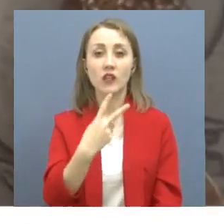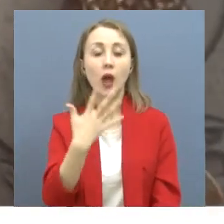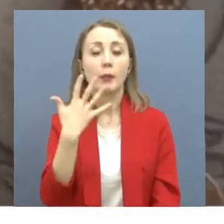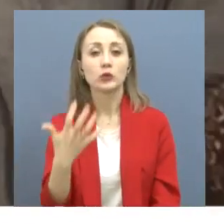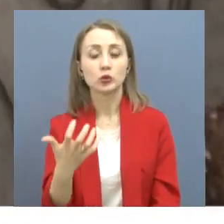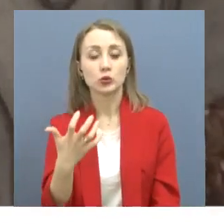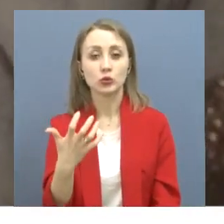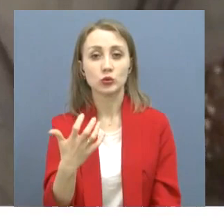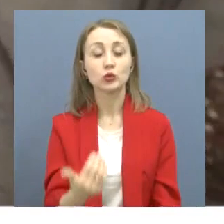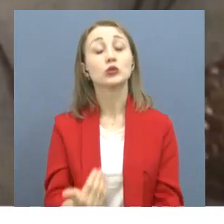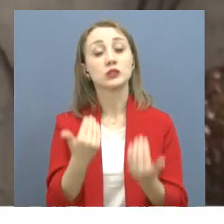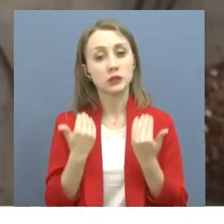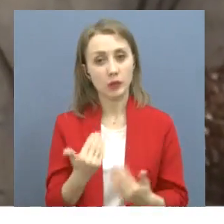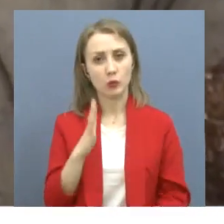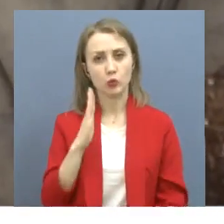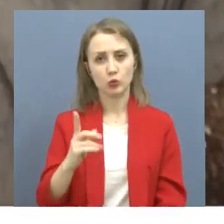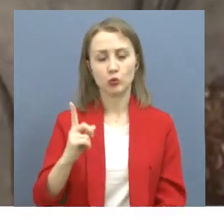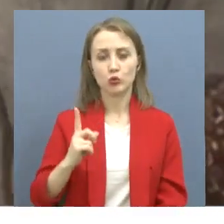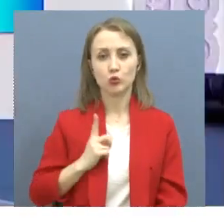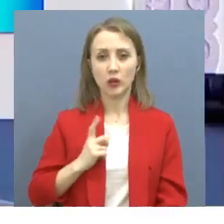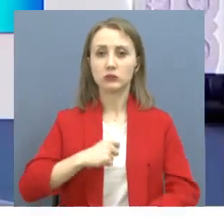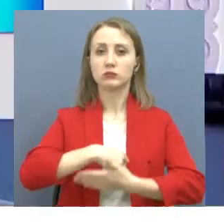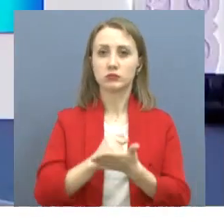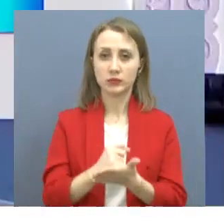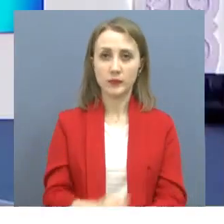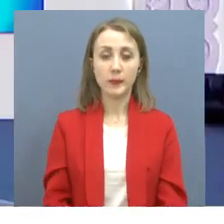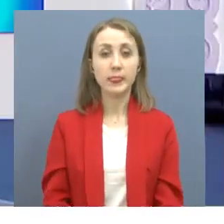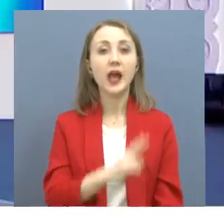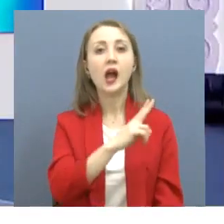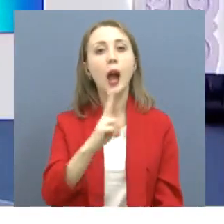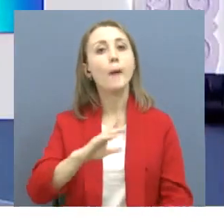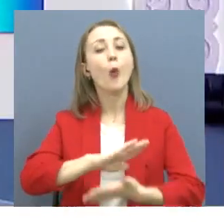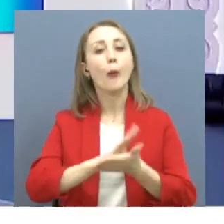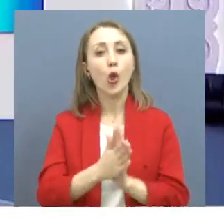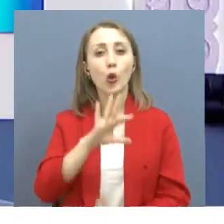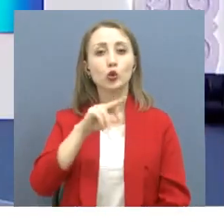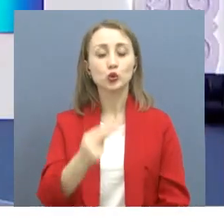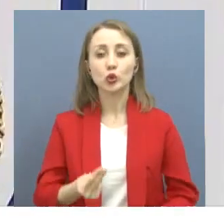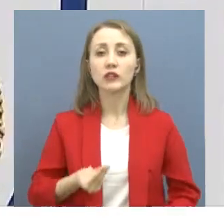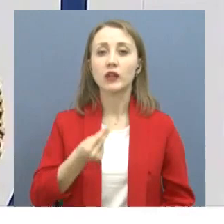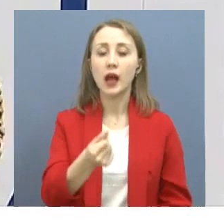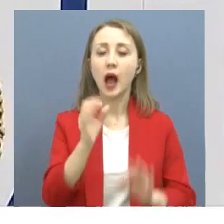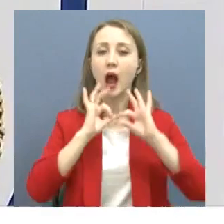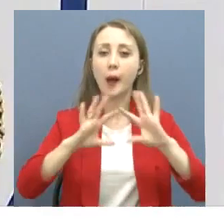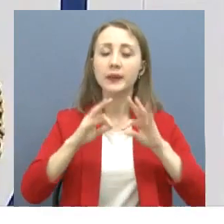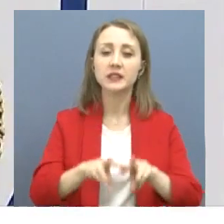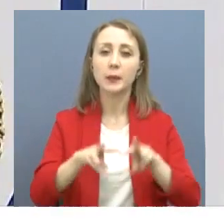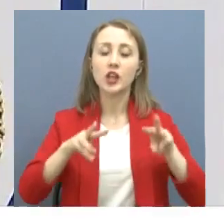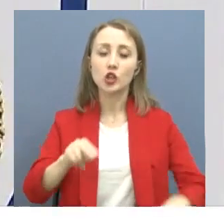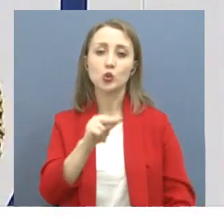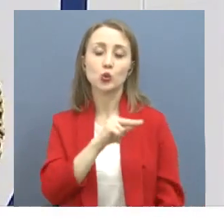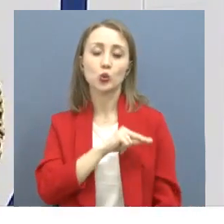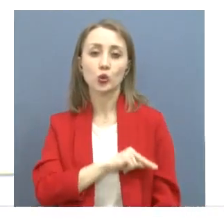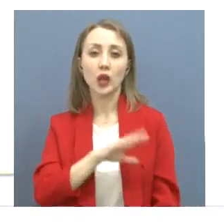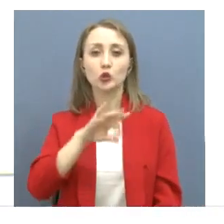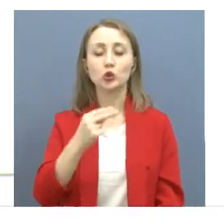42500. Теперь буду ждать одобрения. Кому положена соцвыплата, поясняет министр труда и социальной